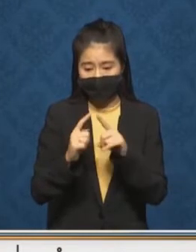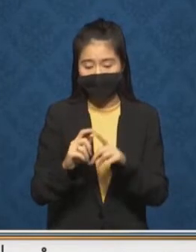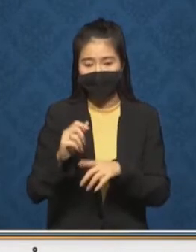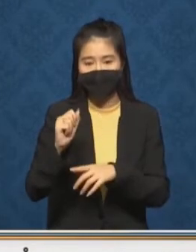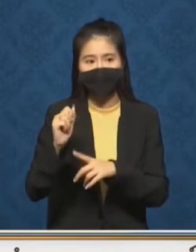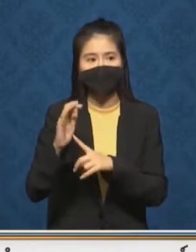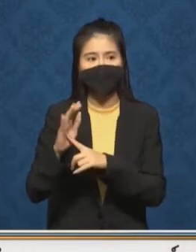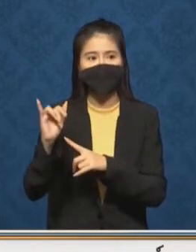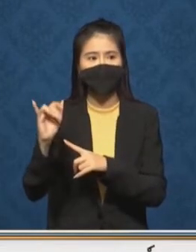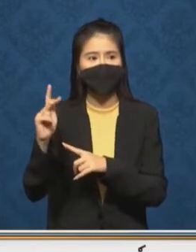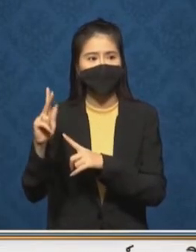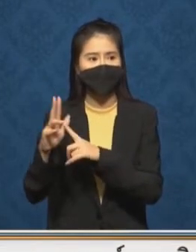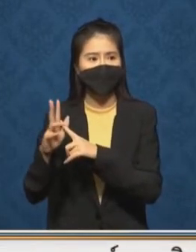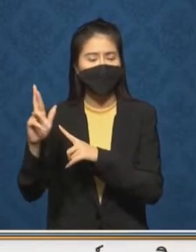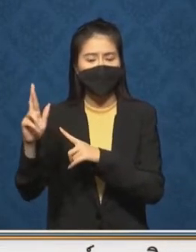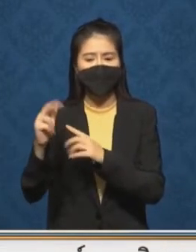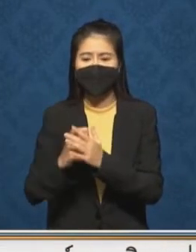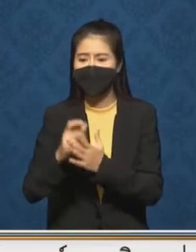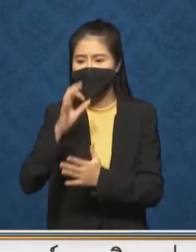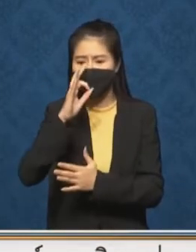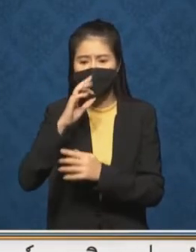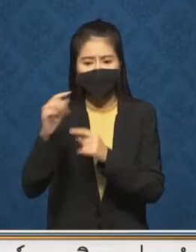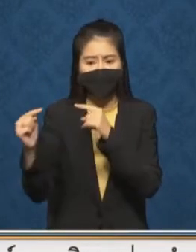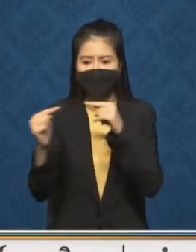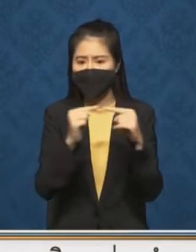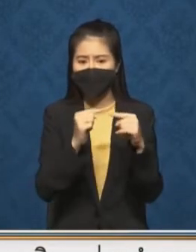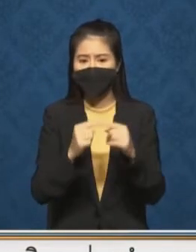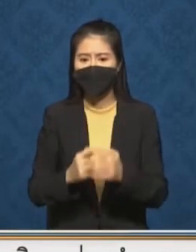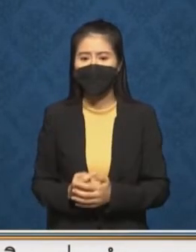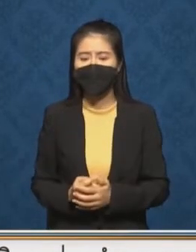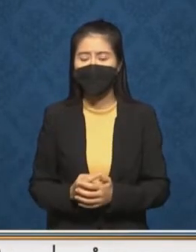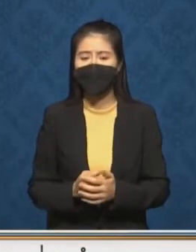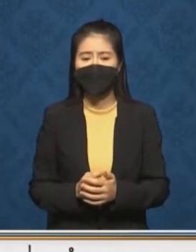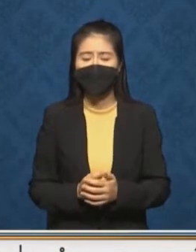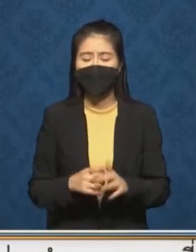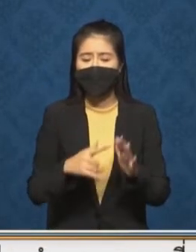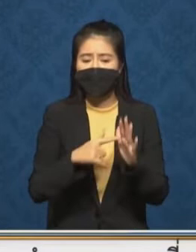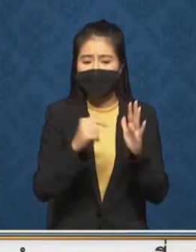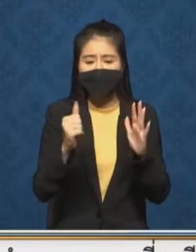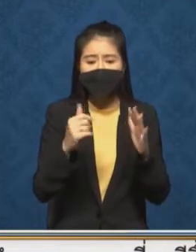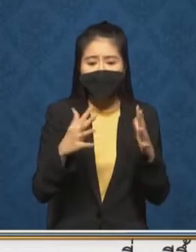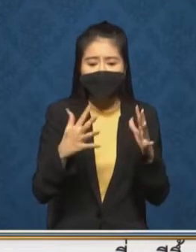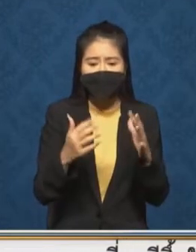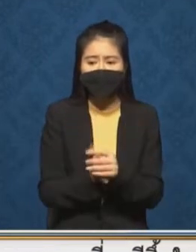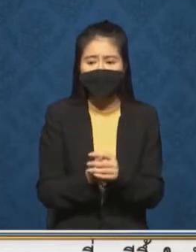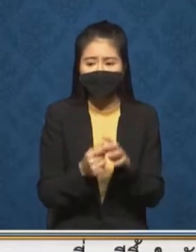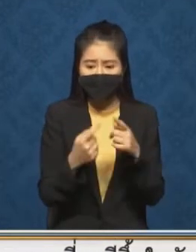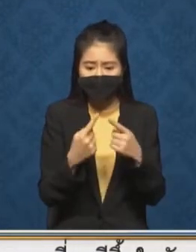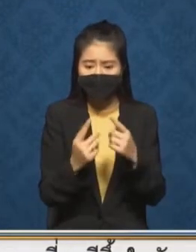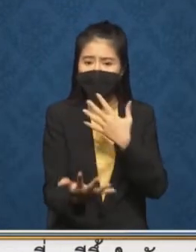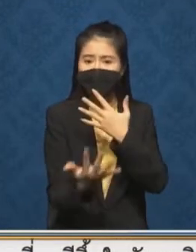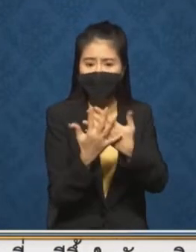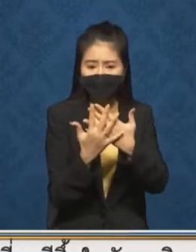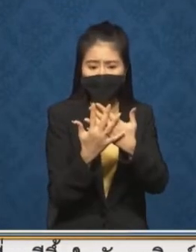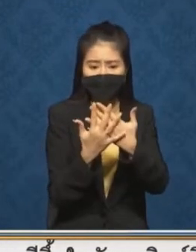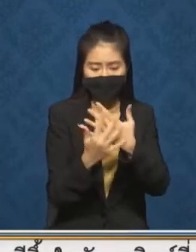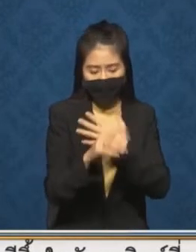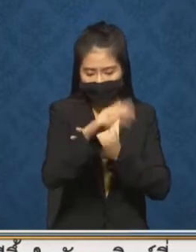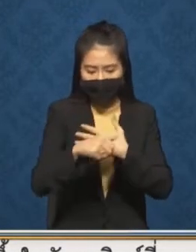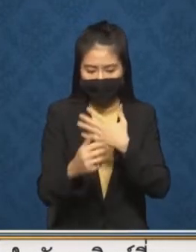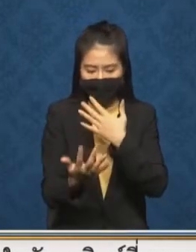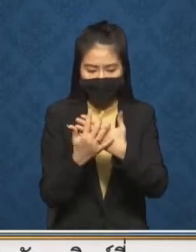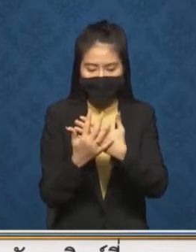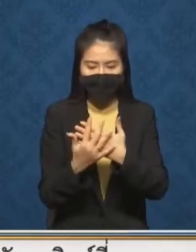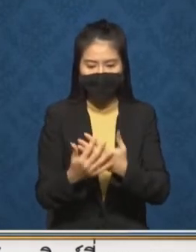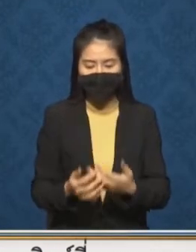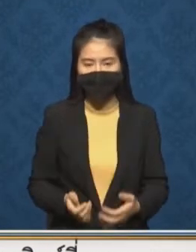อุธอนครับไม่รับการรอโงอาญา börjarจะเอาเขาติดค้กให้ได้เลยครับเรื่องอย่นี้